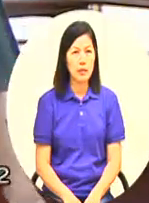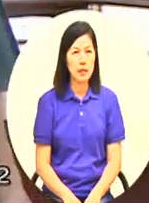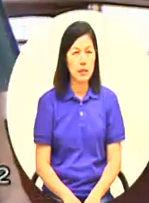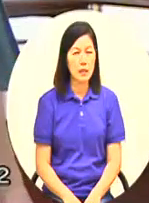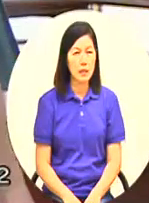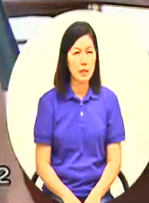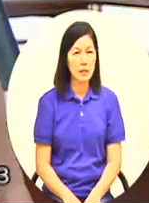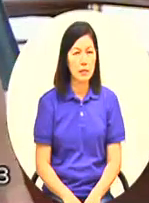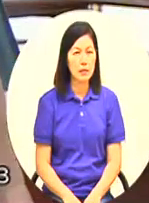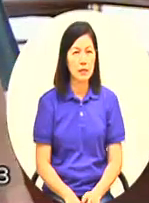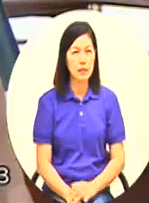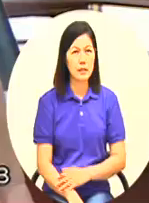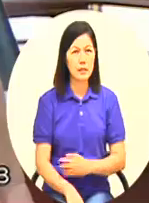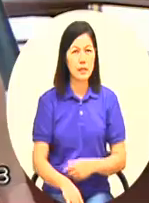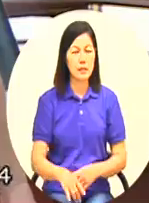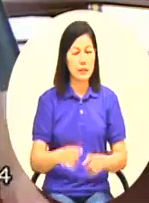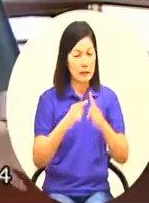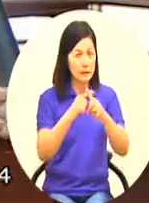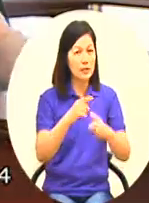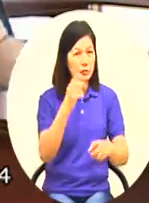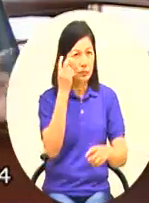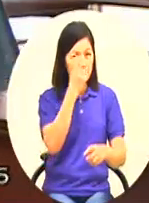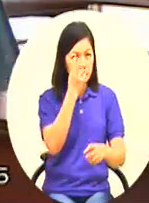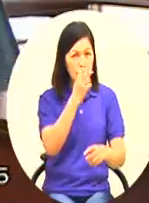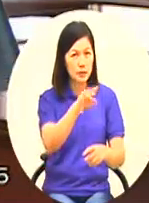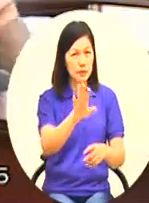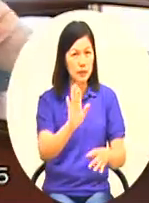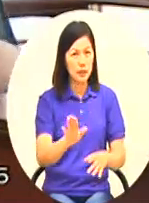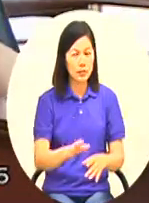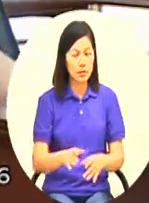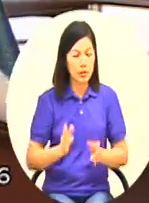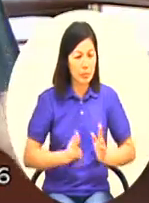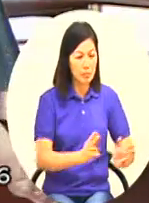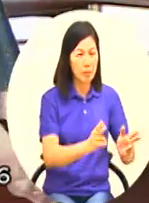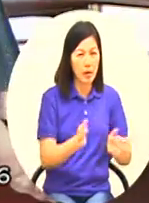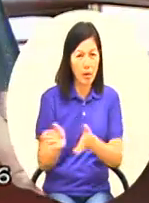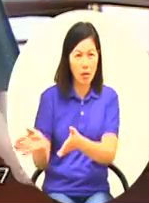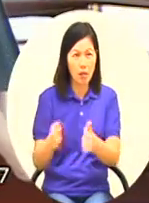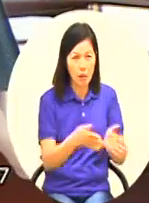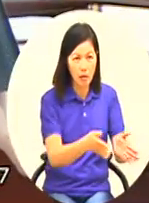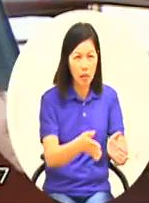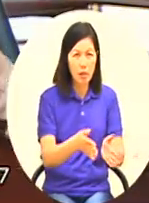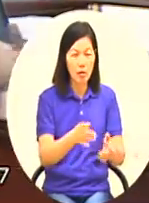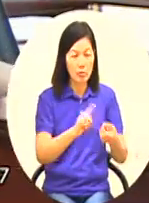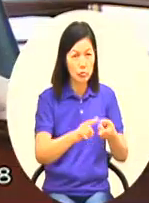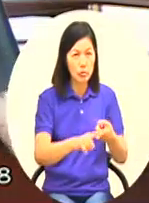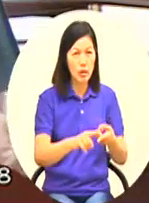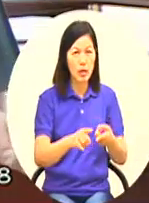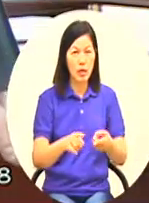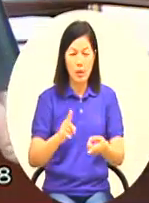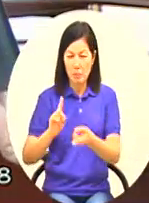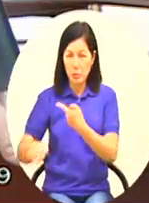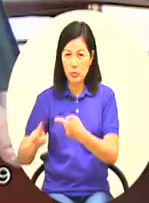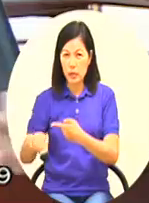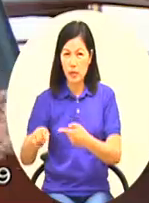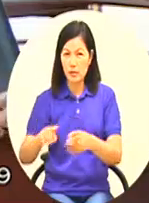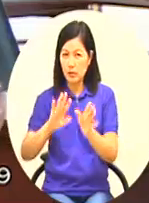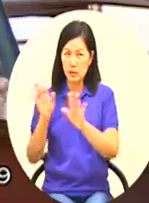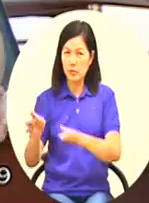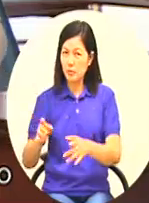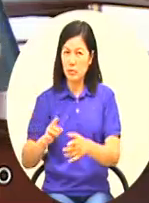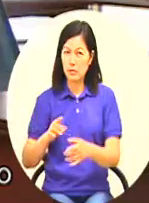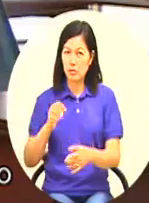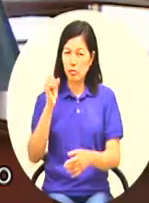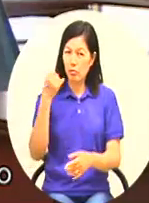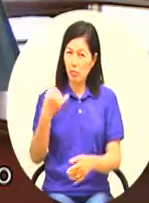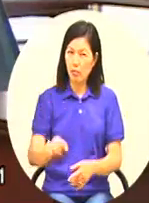是在现场嘛？我了解是恁走方向嘛，走唔对就是主笔嘛。 对不对？哦，都去过田，茫去讲啊。但是